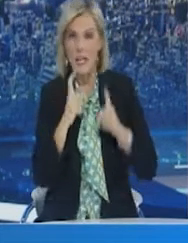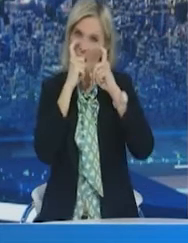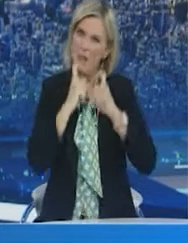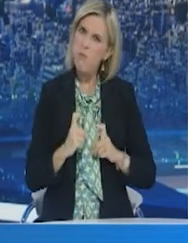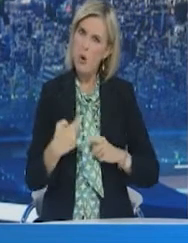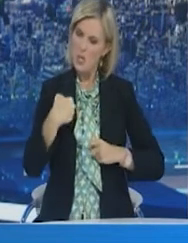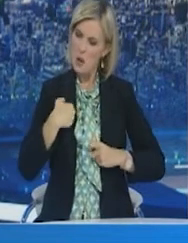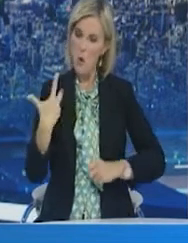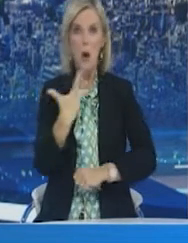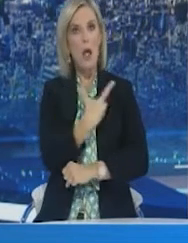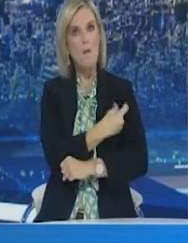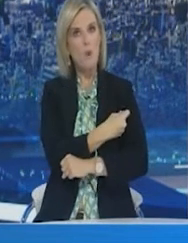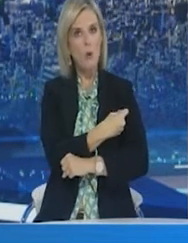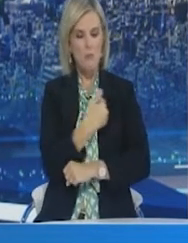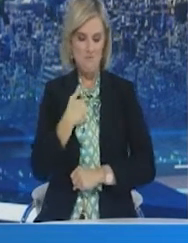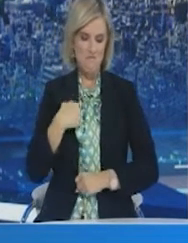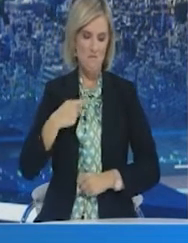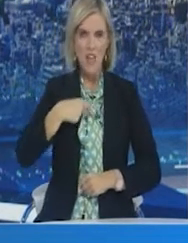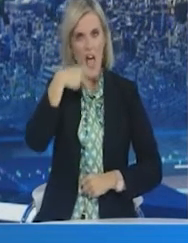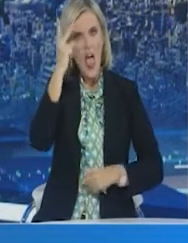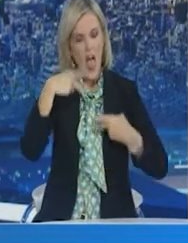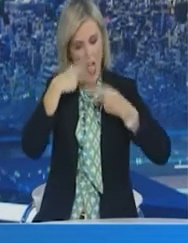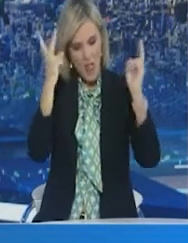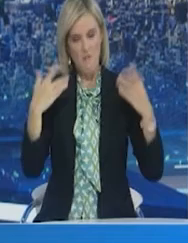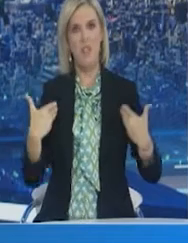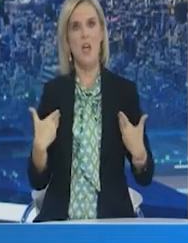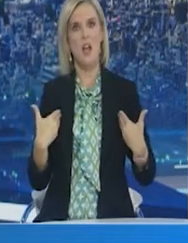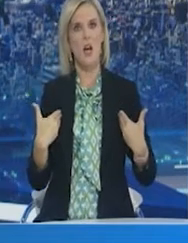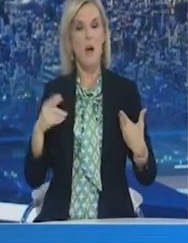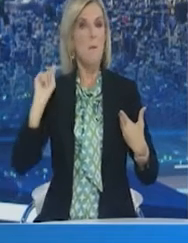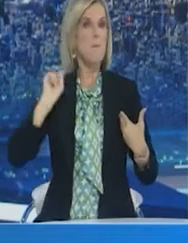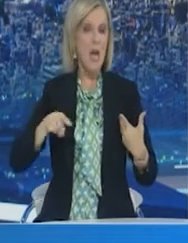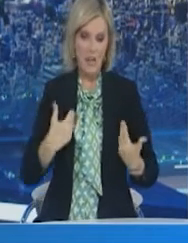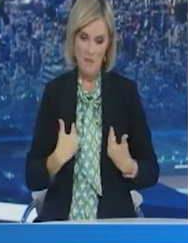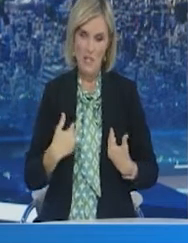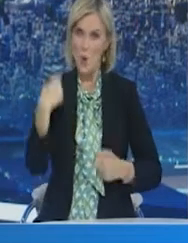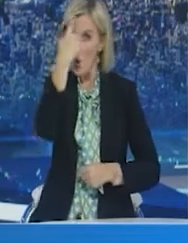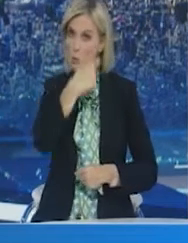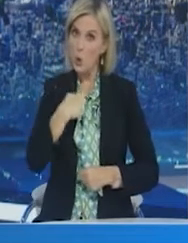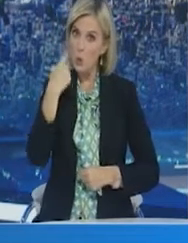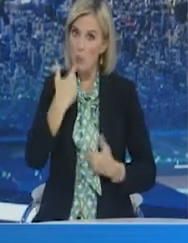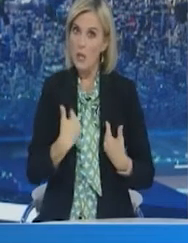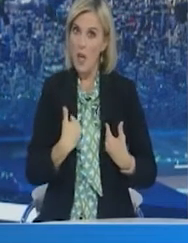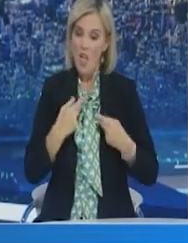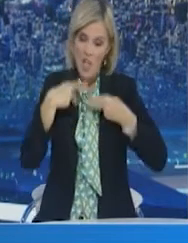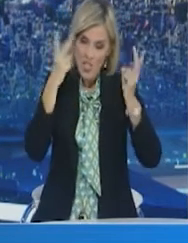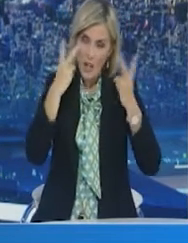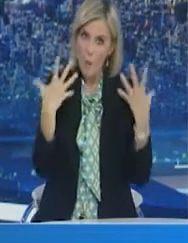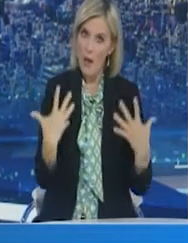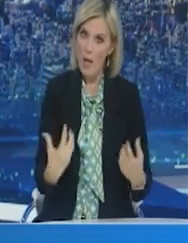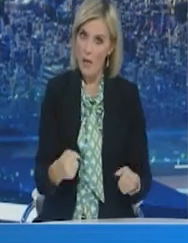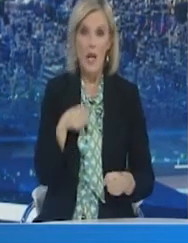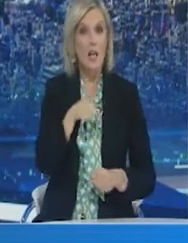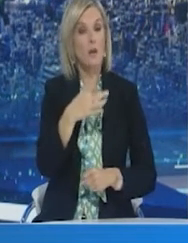του εμβολιασμού παραβιάζει τα ατομικά τους δικαιώματα. Επ' αυτού, μάλιστα, το Συμβούλιο της Επικρατείας απάντησε